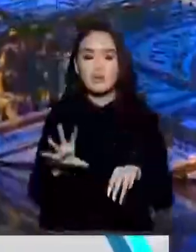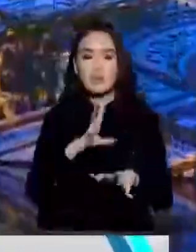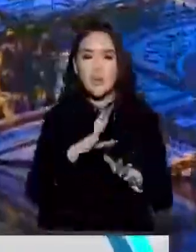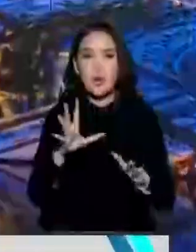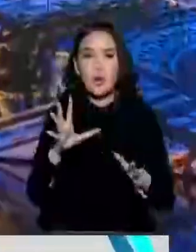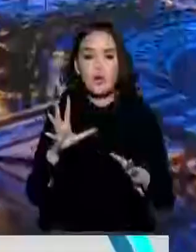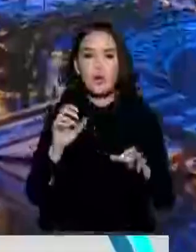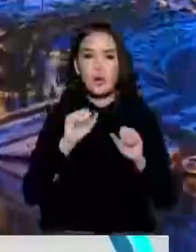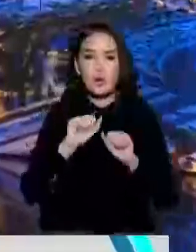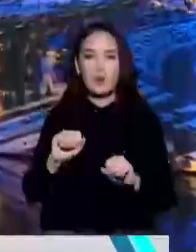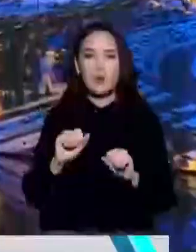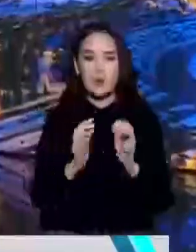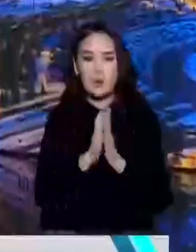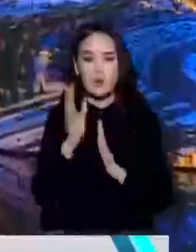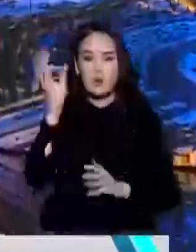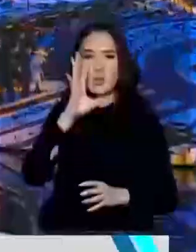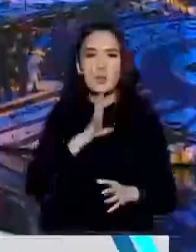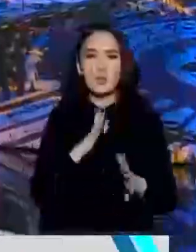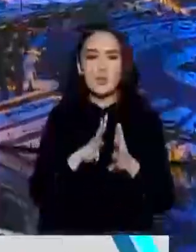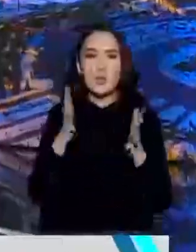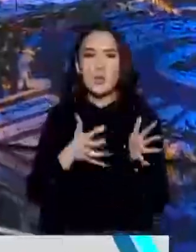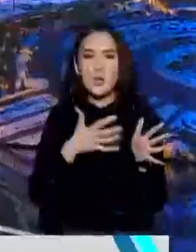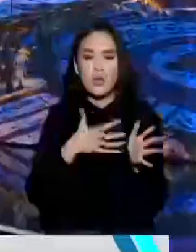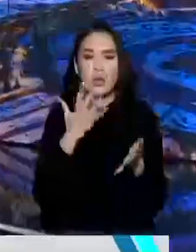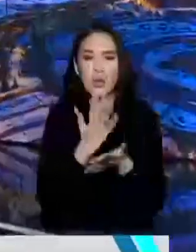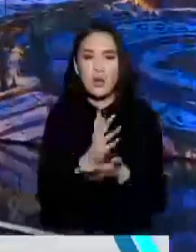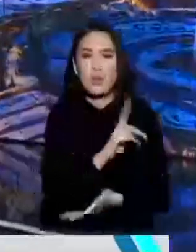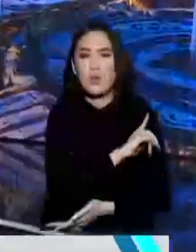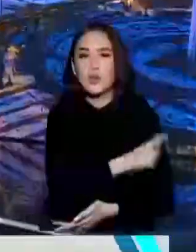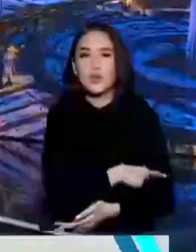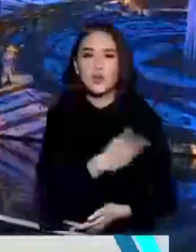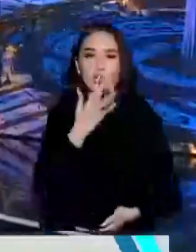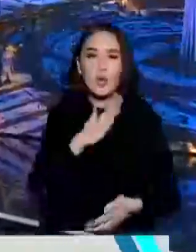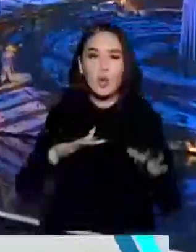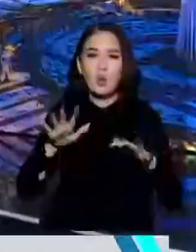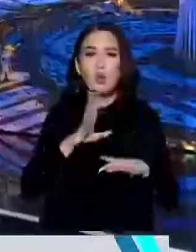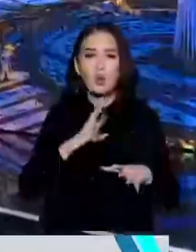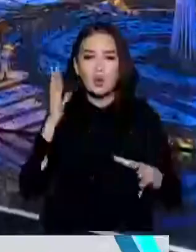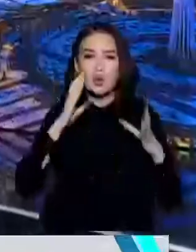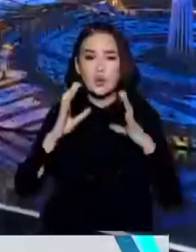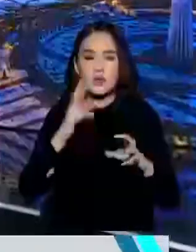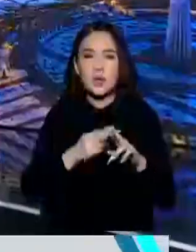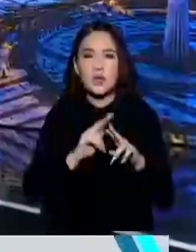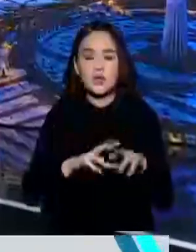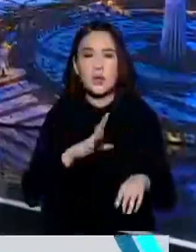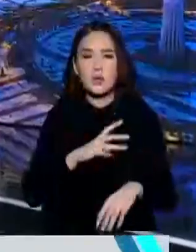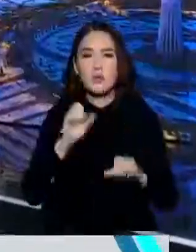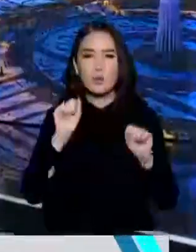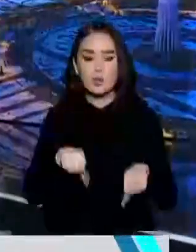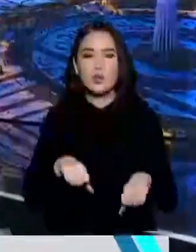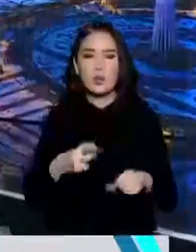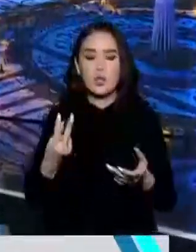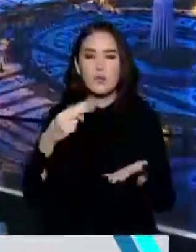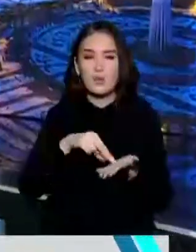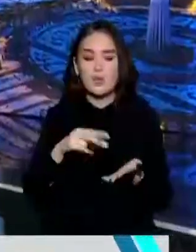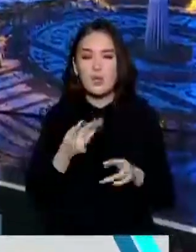өсімдіктерді қорғау бізде үлкен тапшылық бар осы салаларда. Сондықтан мықты-мықты шетелдік университеттерді әкеліп, біз қазір мықты серіктестіктер жасап